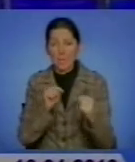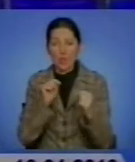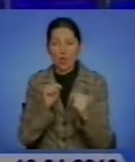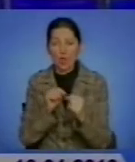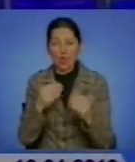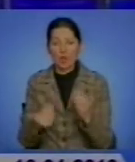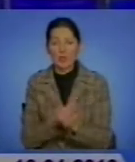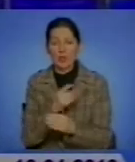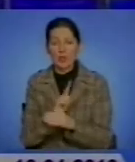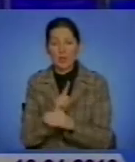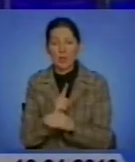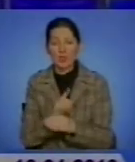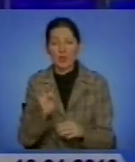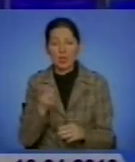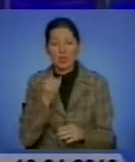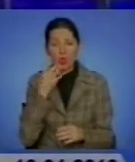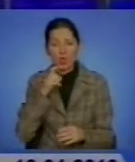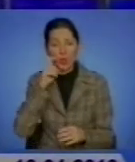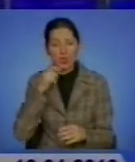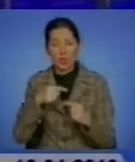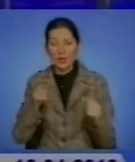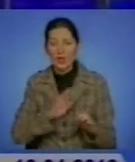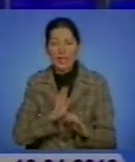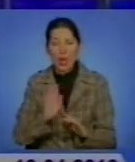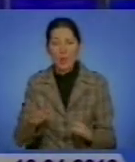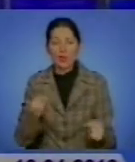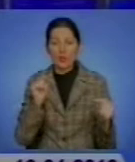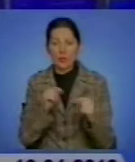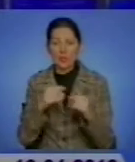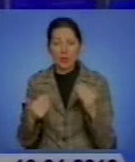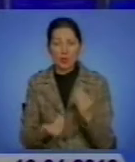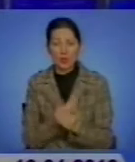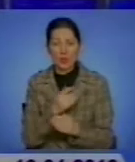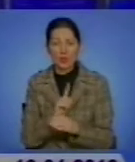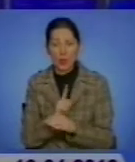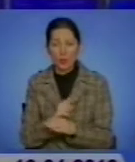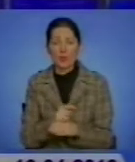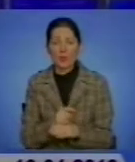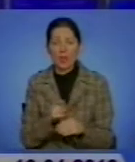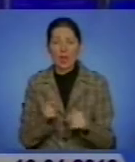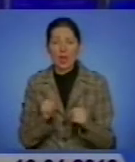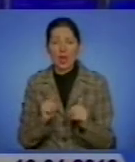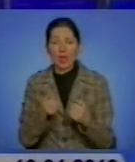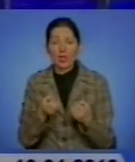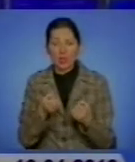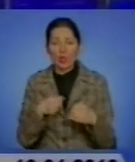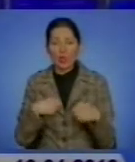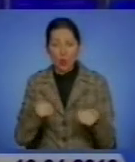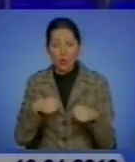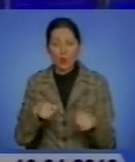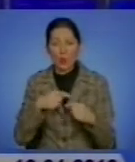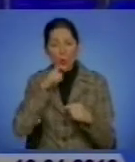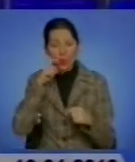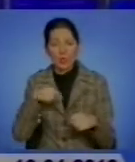У разі, якщо українські товари не будуть відповідати новим стандартам, доступ української продукції на ринок країн Митного